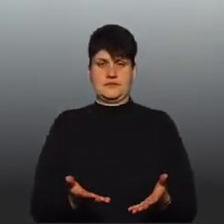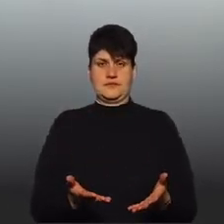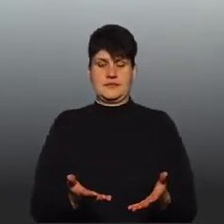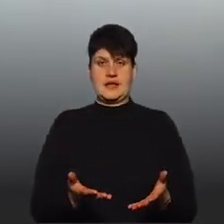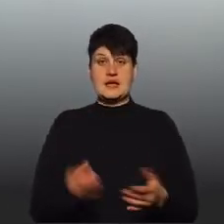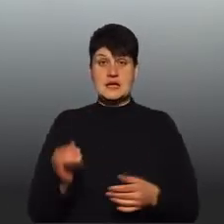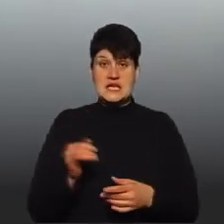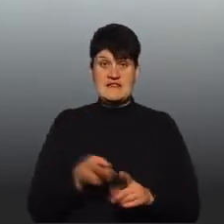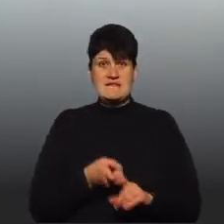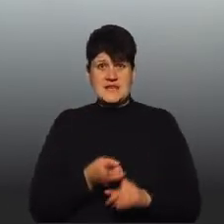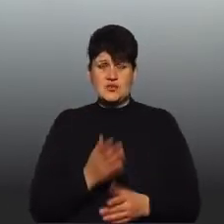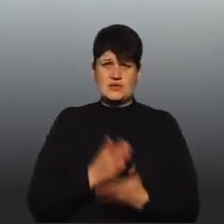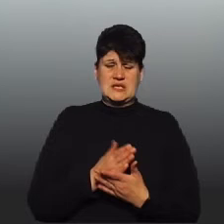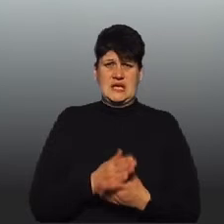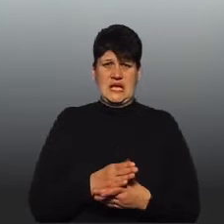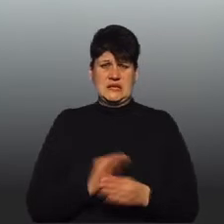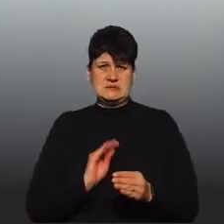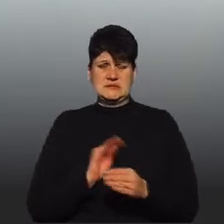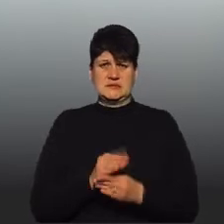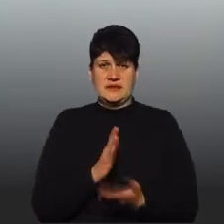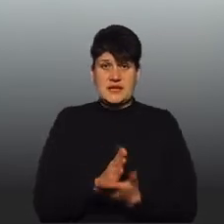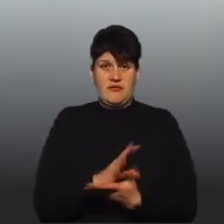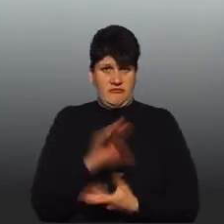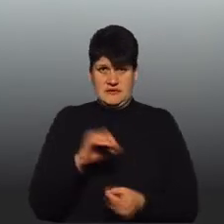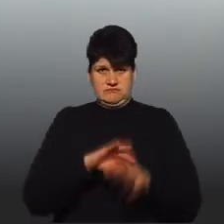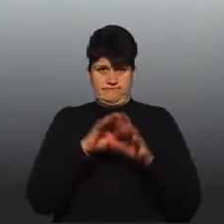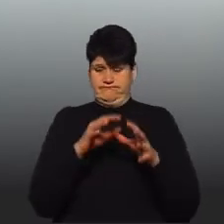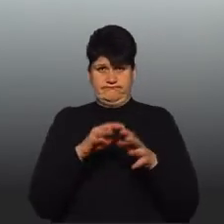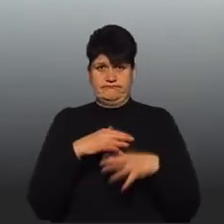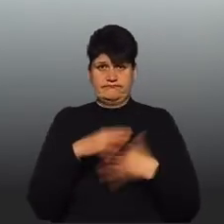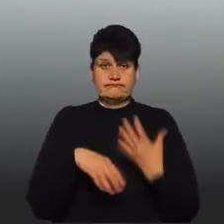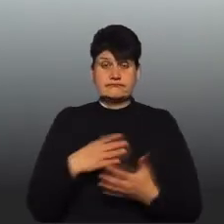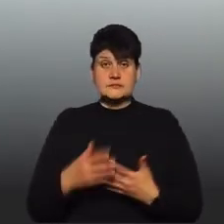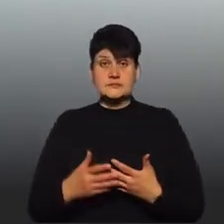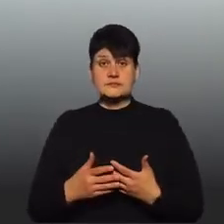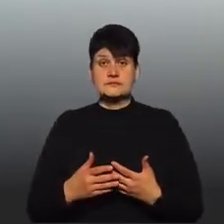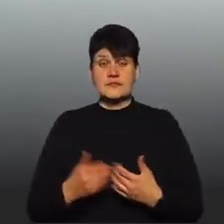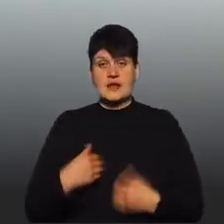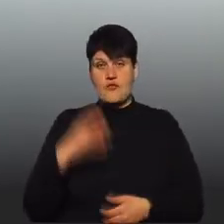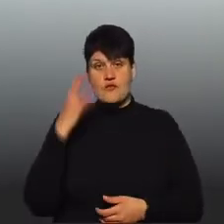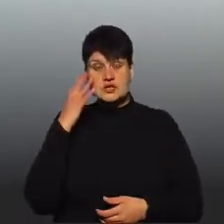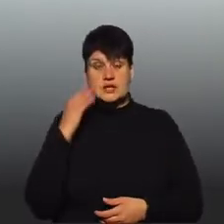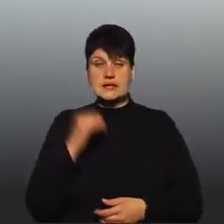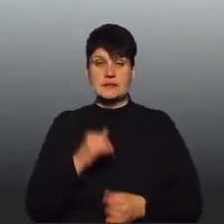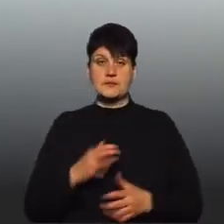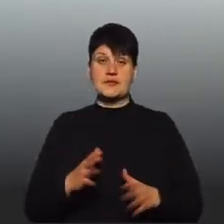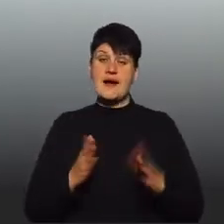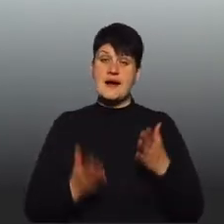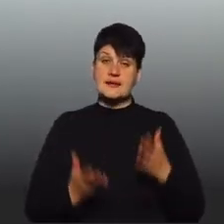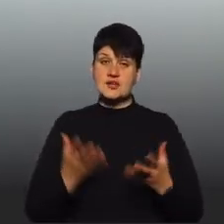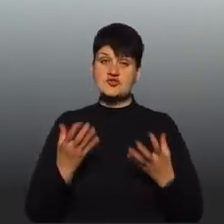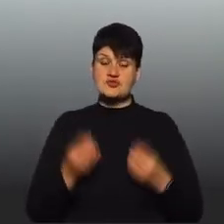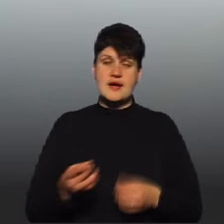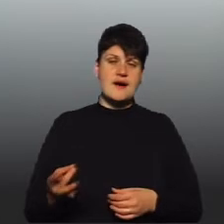вірус, і все на купу. Так, тому я вважаю, що ну абсолютно імуностимулятори, але ще раз